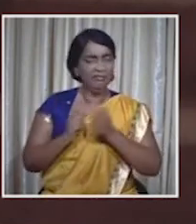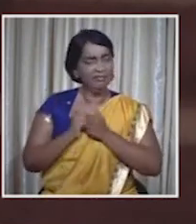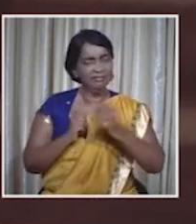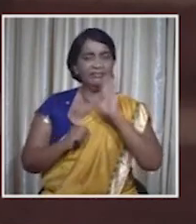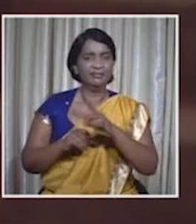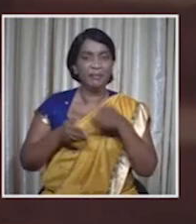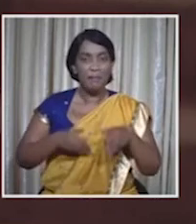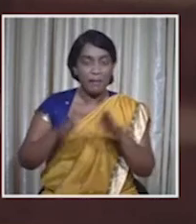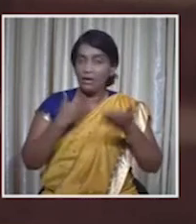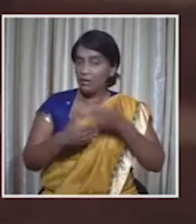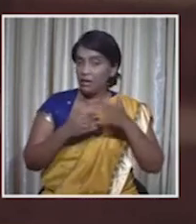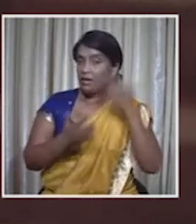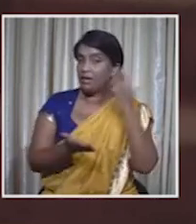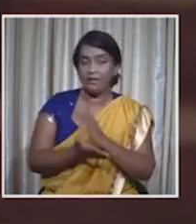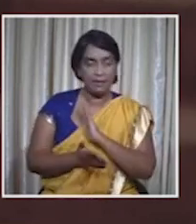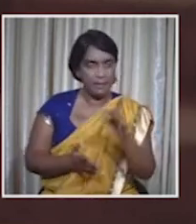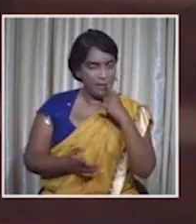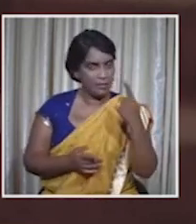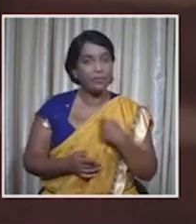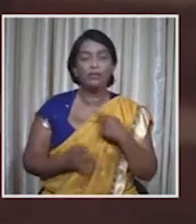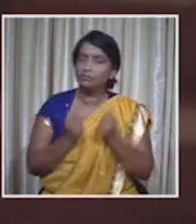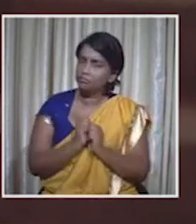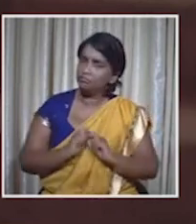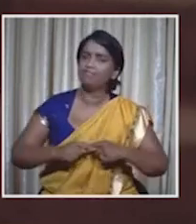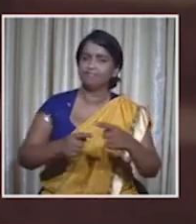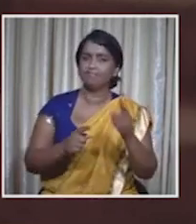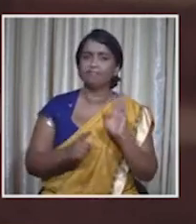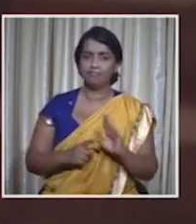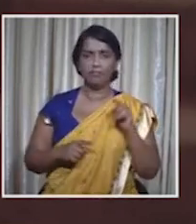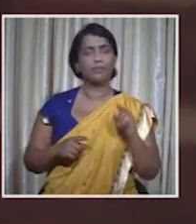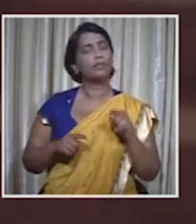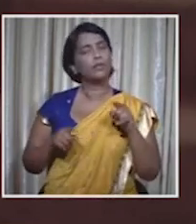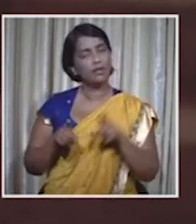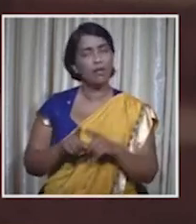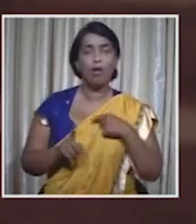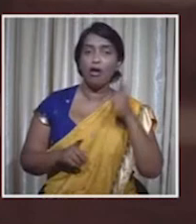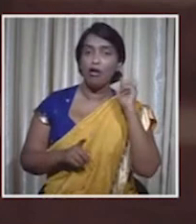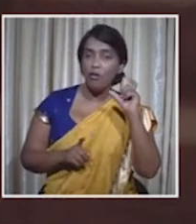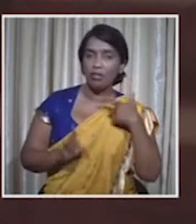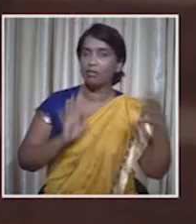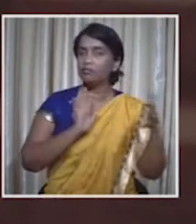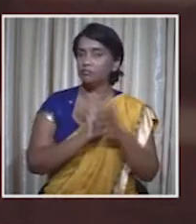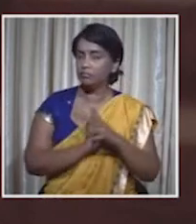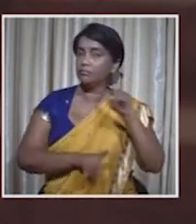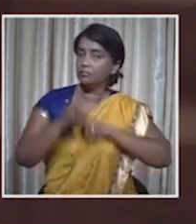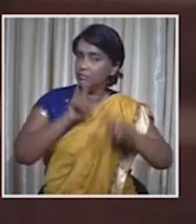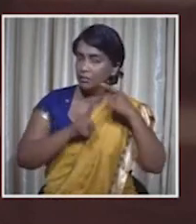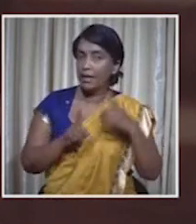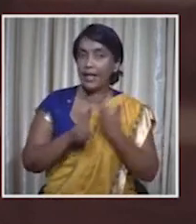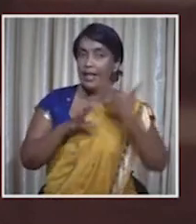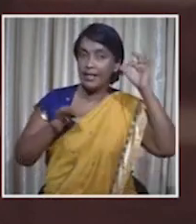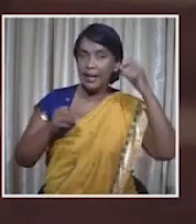නතර කරන්න එපා කිව්වා. පාරවල් හදන එක නතර කරන්න එපා කිව්වා. ඒක කොහොම හරි කරගෙන යන්න කිව්වා. ඒවා අපි කොන්ත්‍රාත්කාරුවත් එක්ක කතා